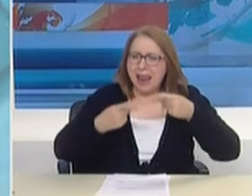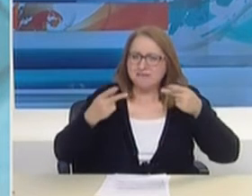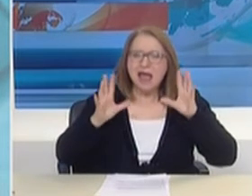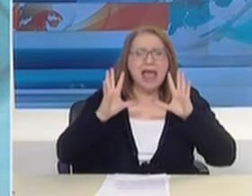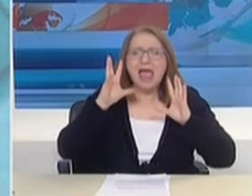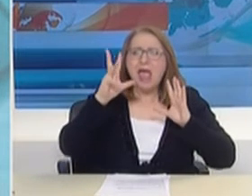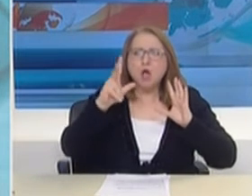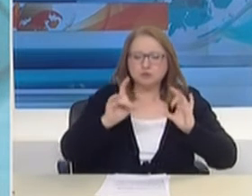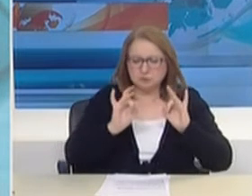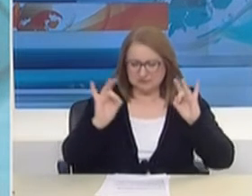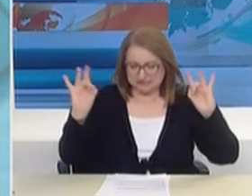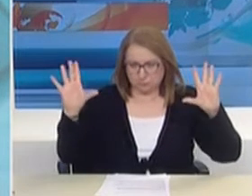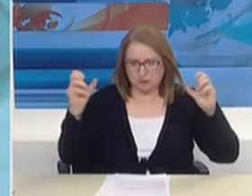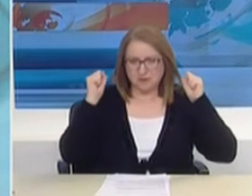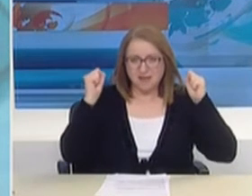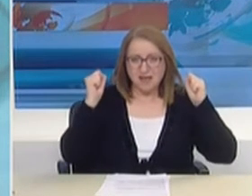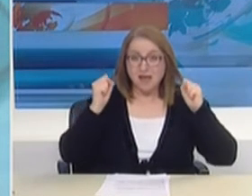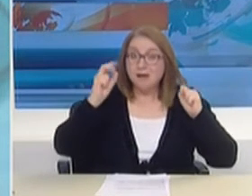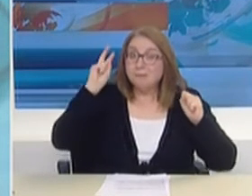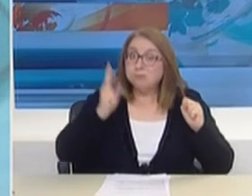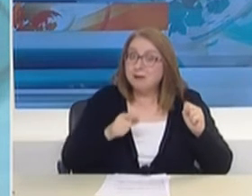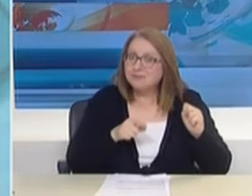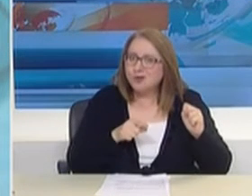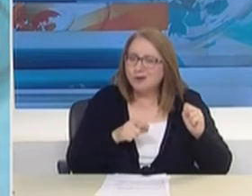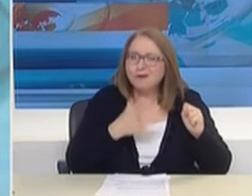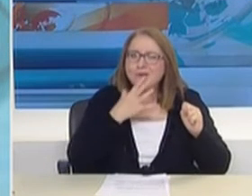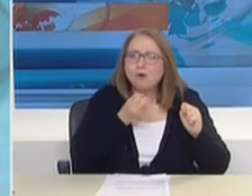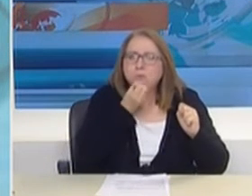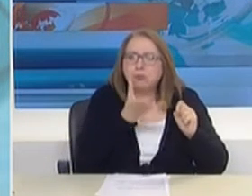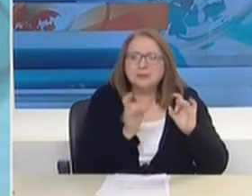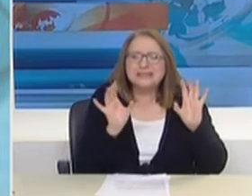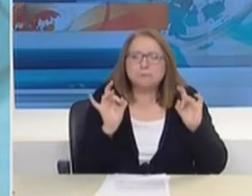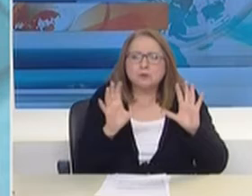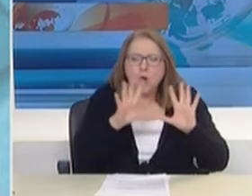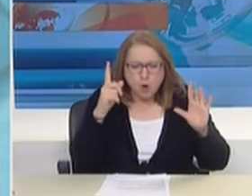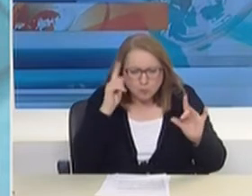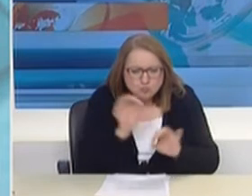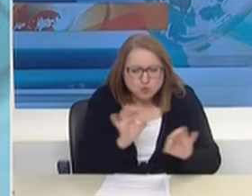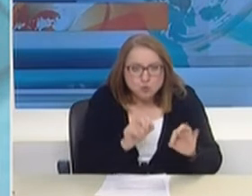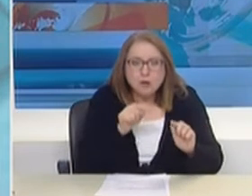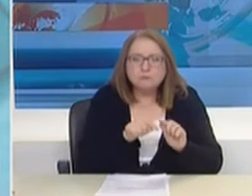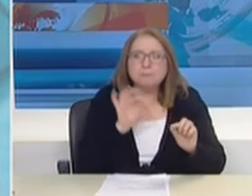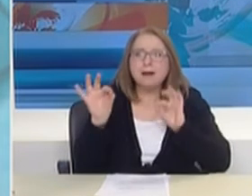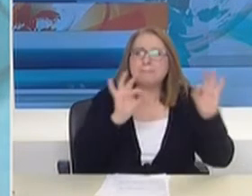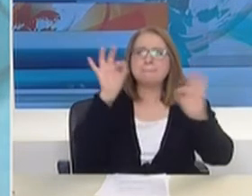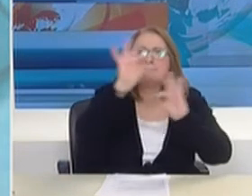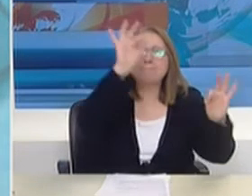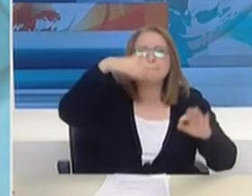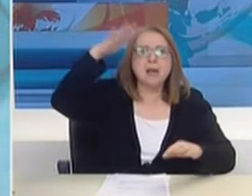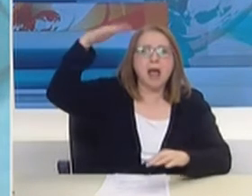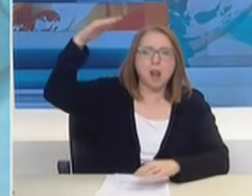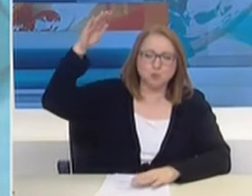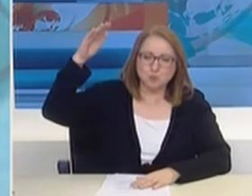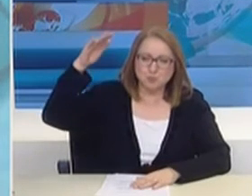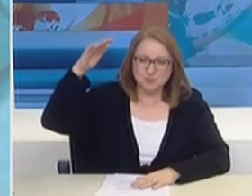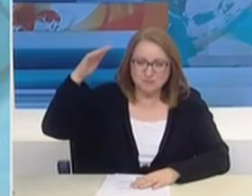ασυμπτωματικά και να γίνουν φορείς μετάδοσης του ιού. Και γι' αυτό η κυβέρνηση και η Επιτροπή του ΕΟΔΗ σοφά το